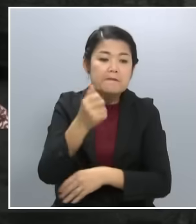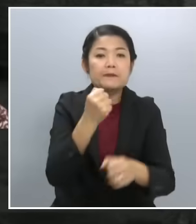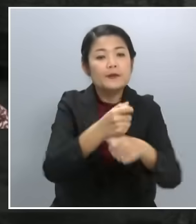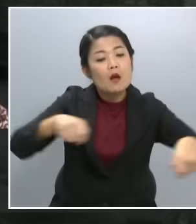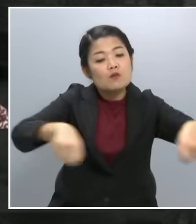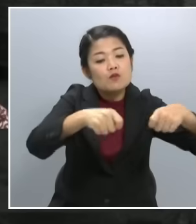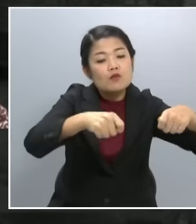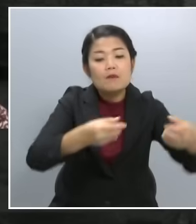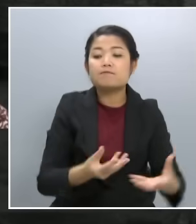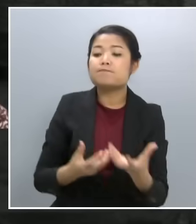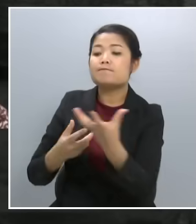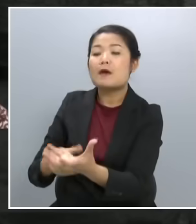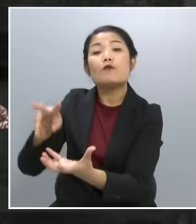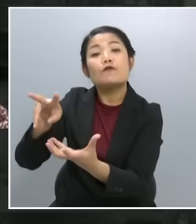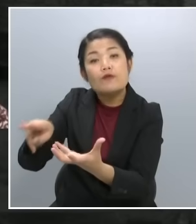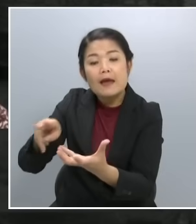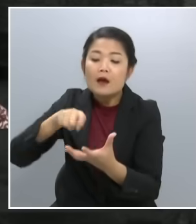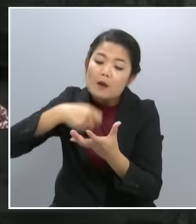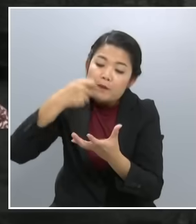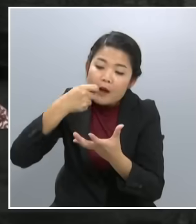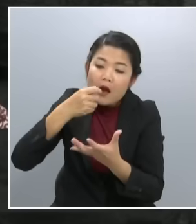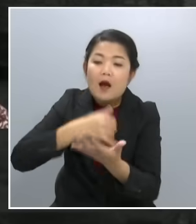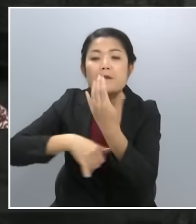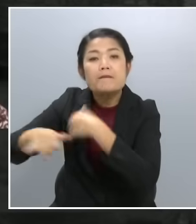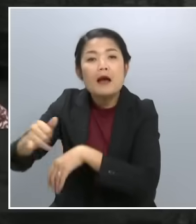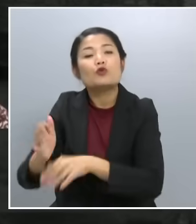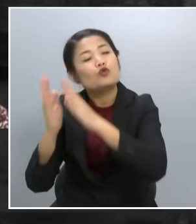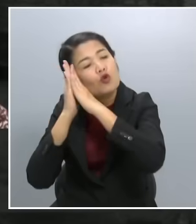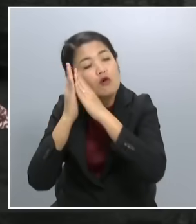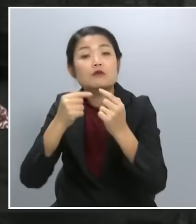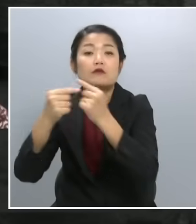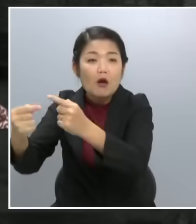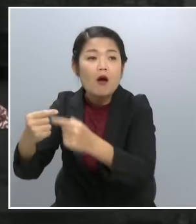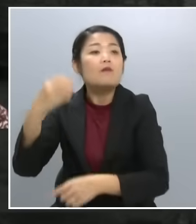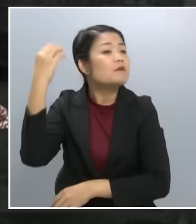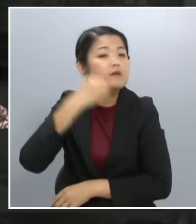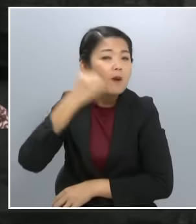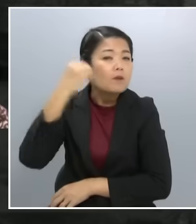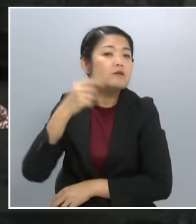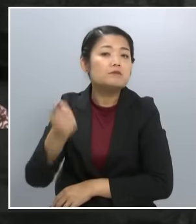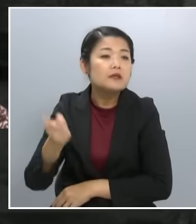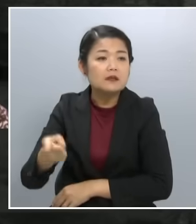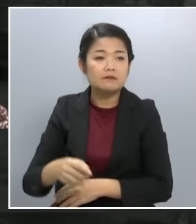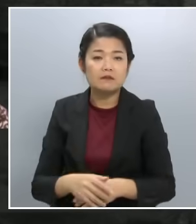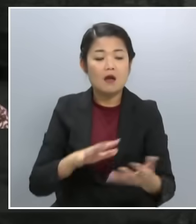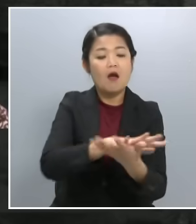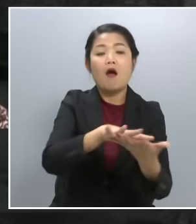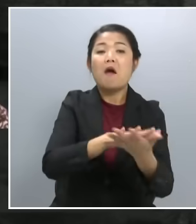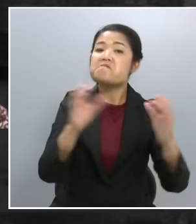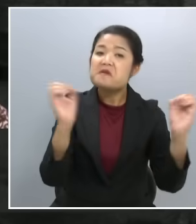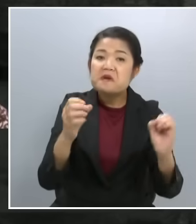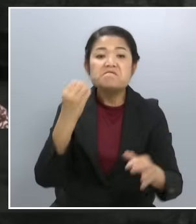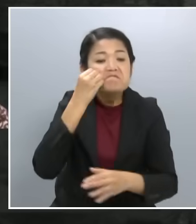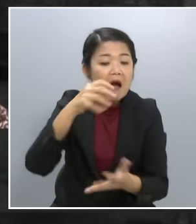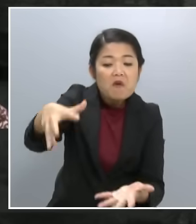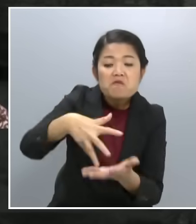แพรวเนี่ยก็ลุกขึ้นมากินแล้วก็กลับไปนอนต่อในห้องคือจะเป็นแบบนี้เนี่ยซ้ำๆไม่เคยออกมาล้างถ้วยล้างชามหรือทำงานบ้านให้